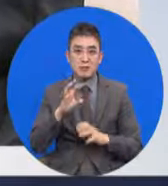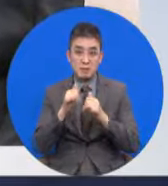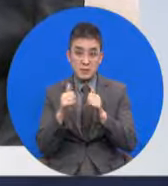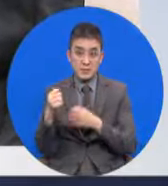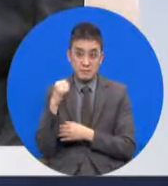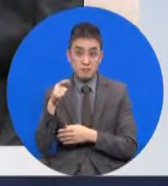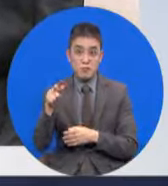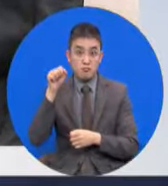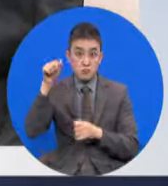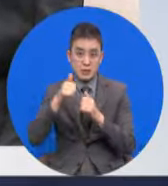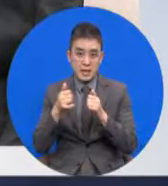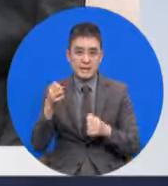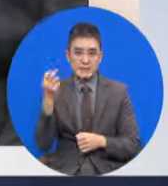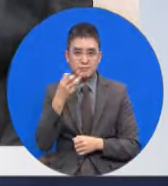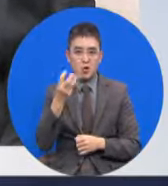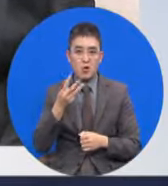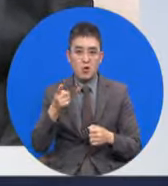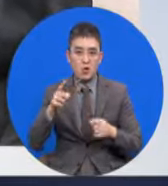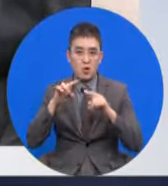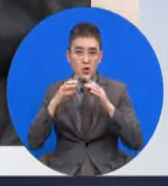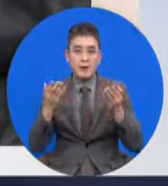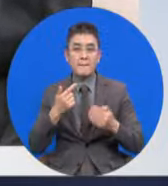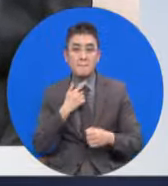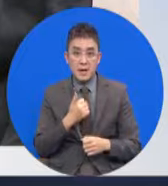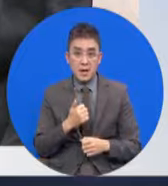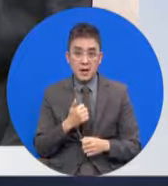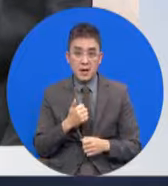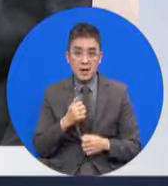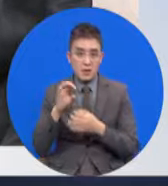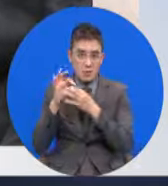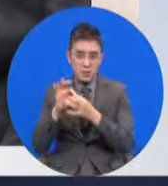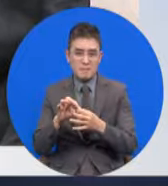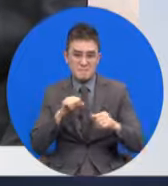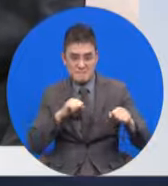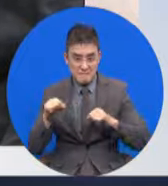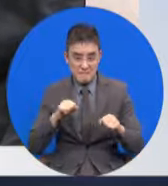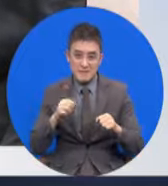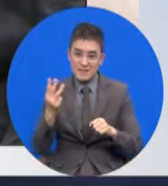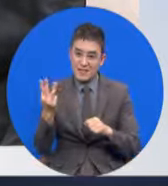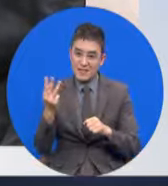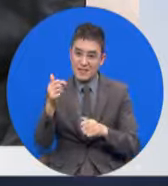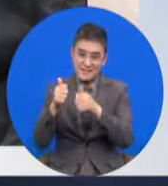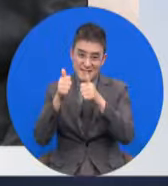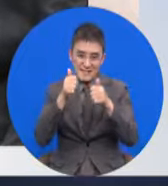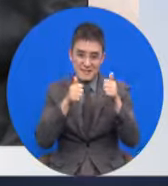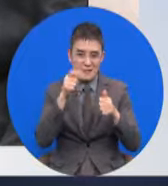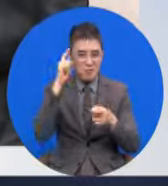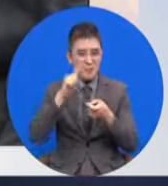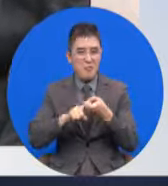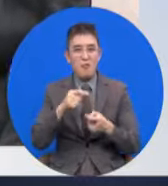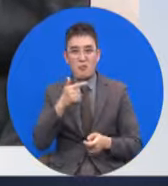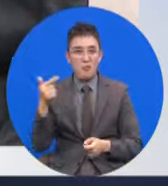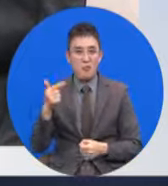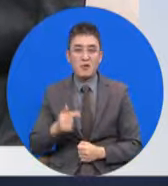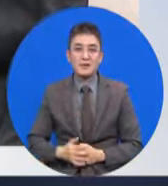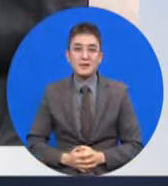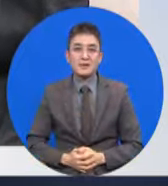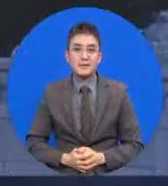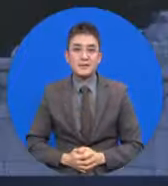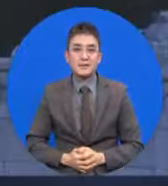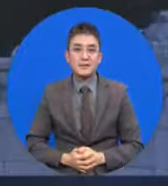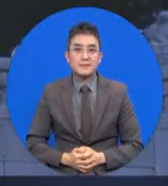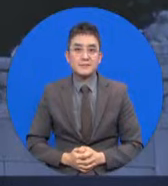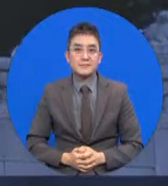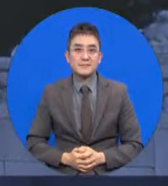끝까지 최선을 다하는 모습이라서 그야말로 초미의 관심이 아닐 수 없다 그렇게 봅니다. 예, 자